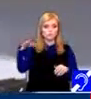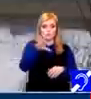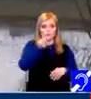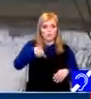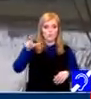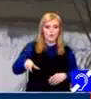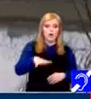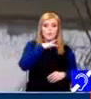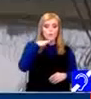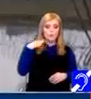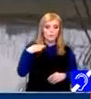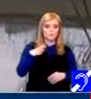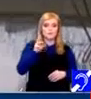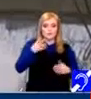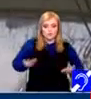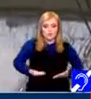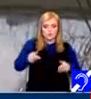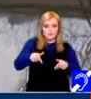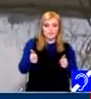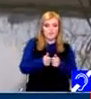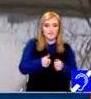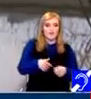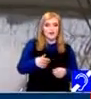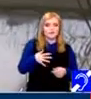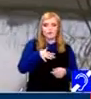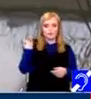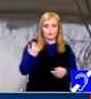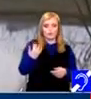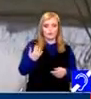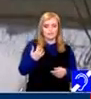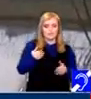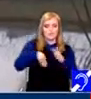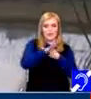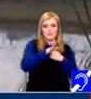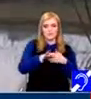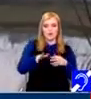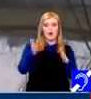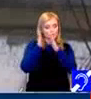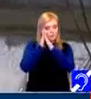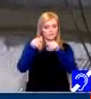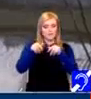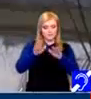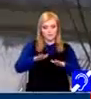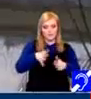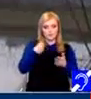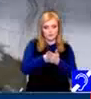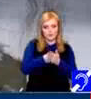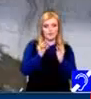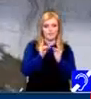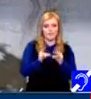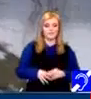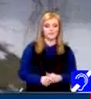localnicii. Mulți dintre locuitori nu s-au lăsat evacuați și au dormit și azi noapte în paturile